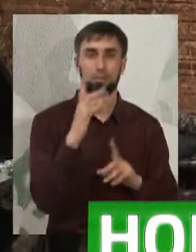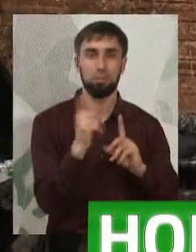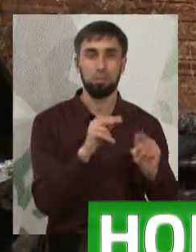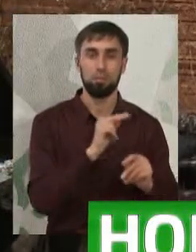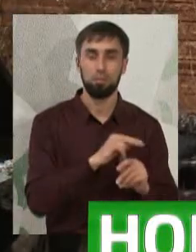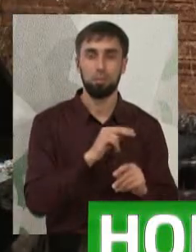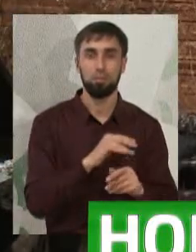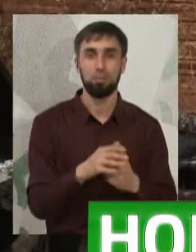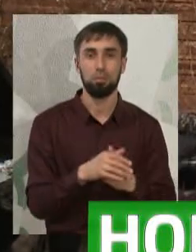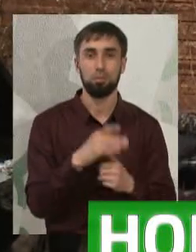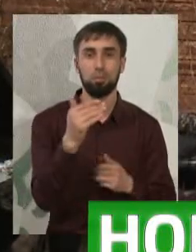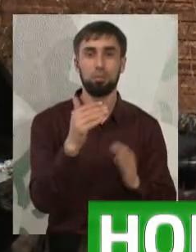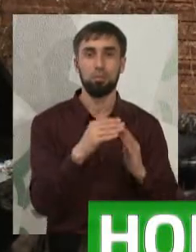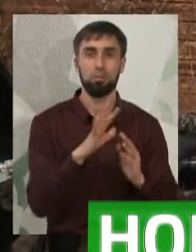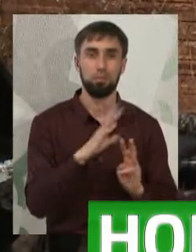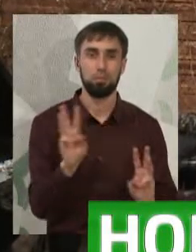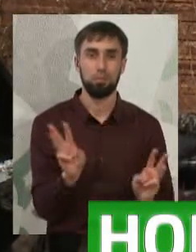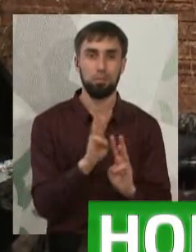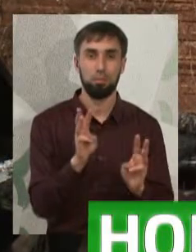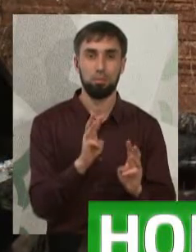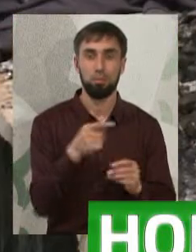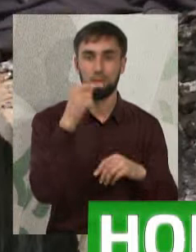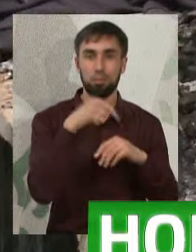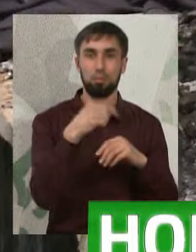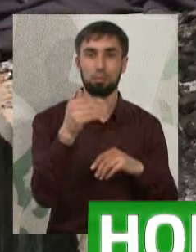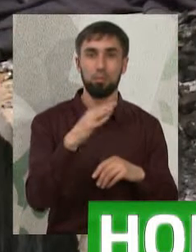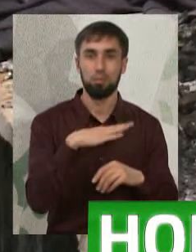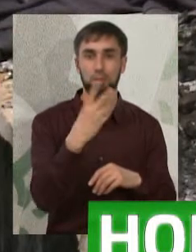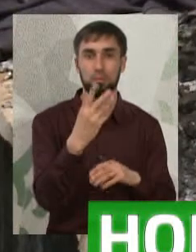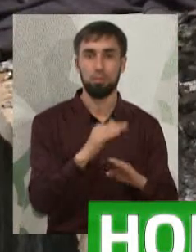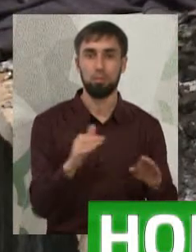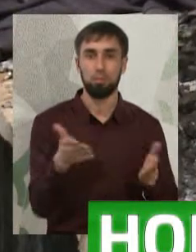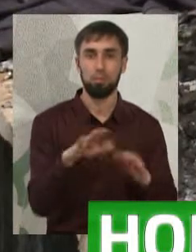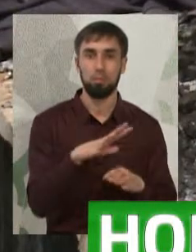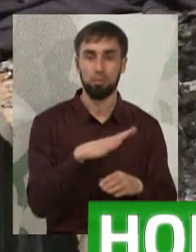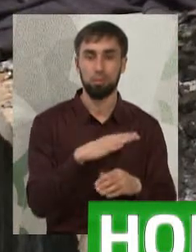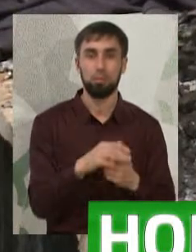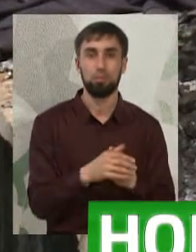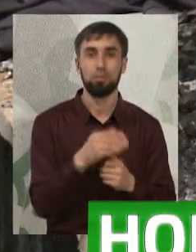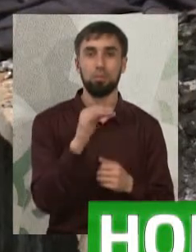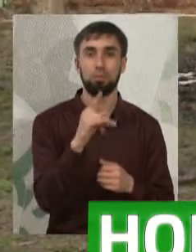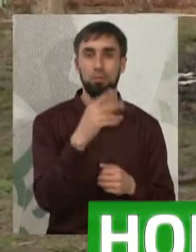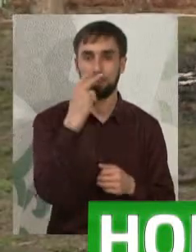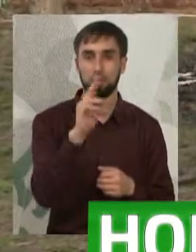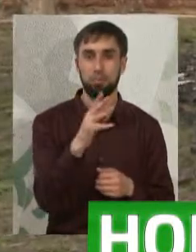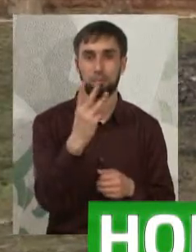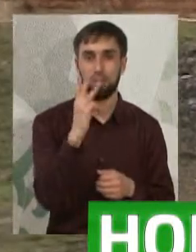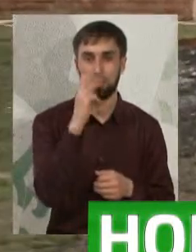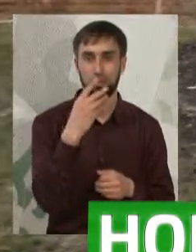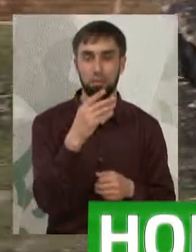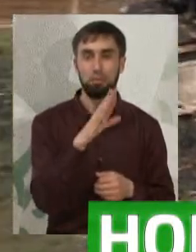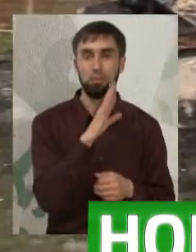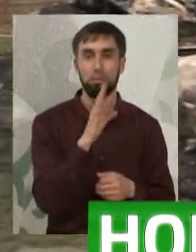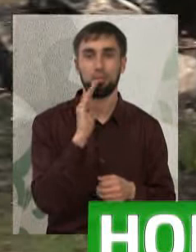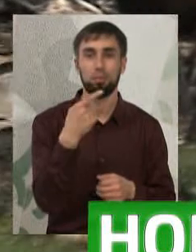работу и учебу, их дом охватил пожар. На тот момент внутри находились 3 детей, младшие из которых 3 года. Мать семейства